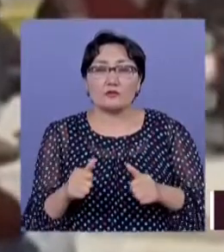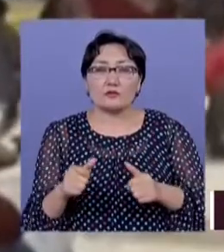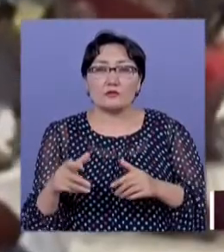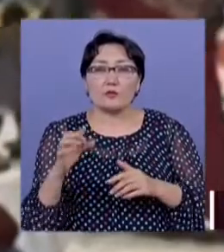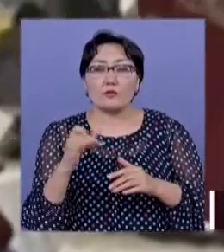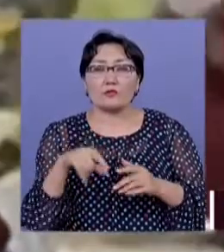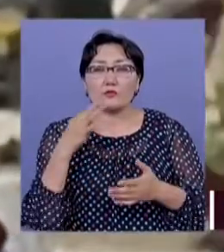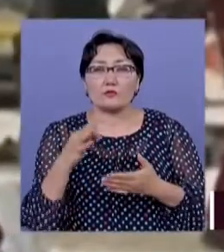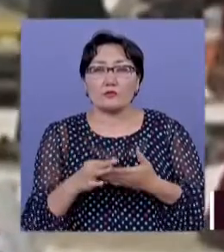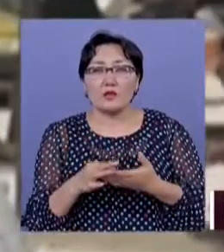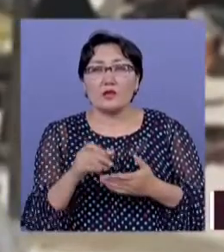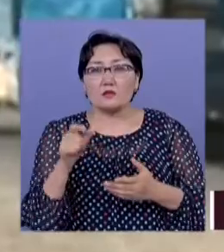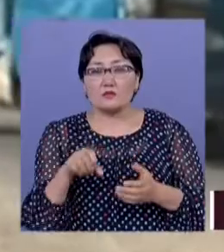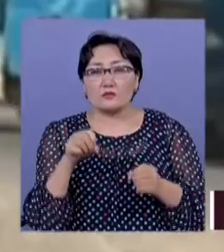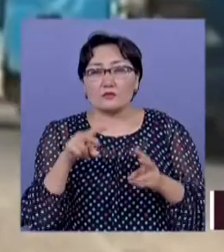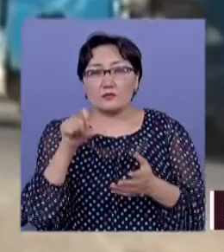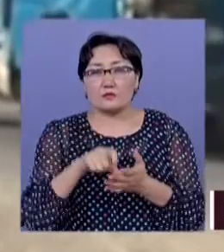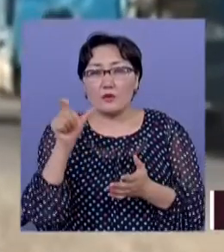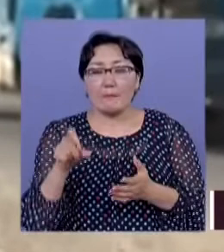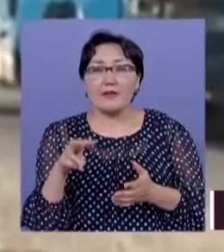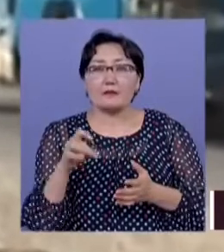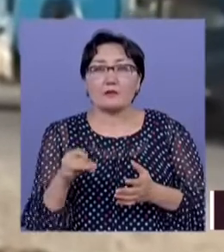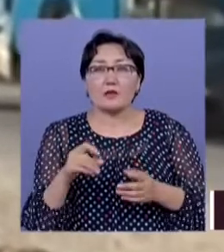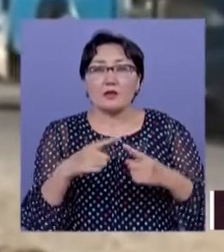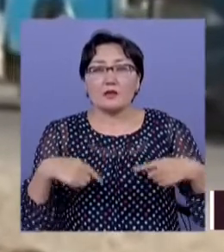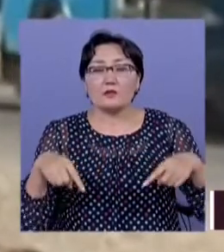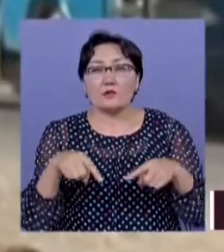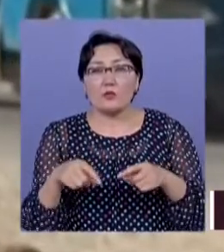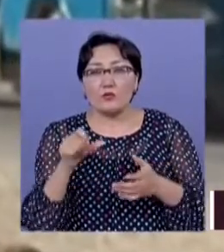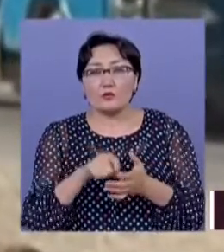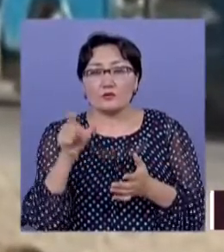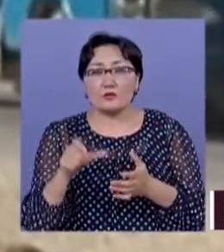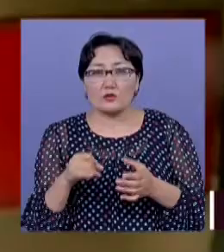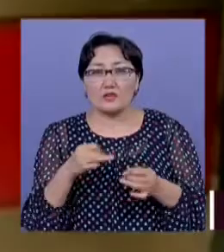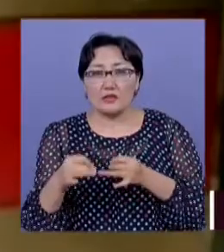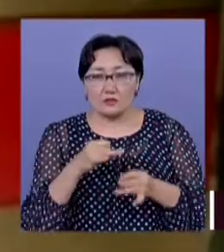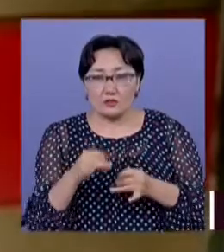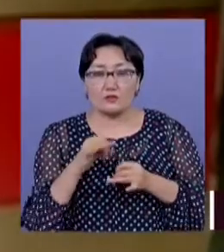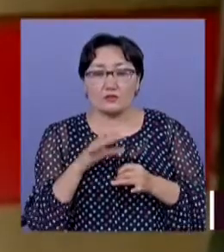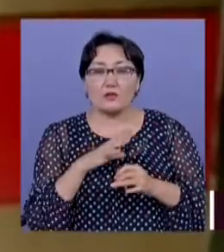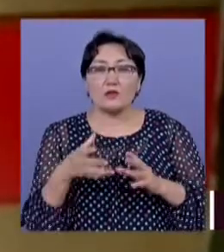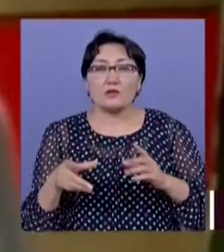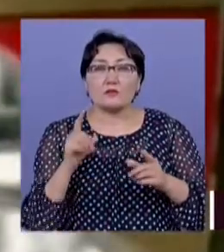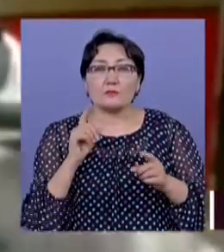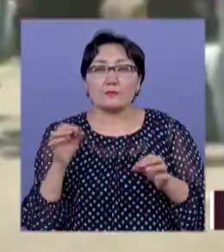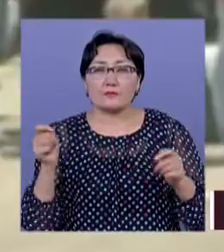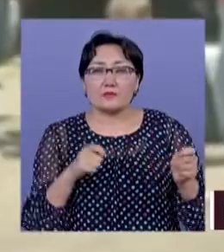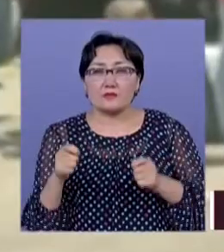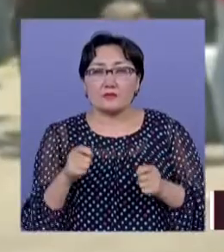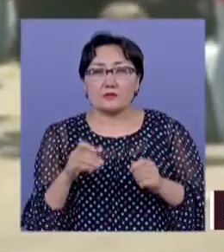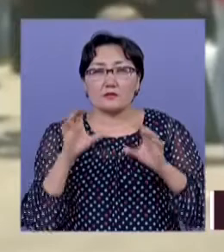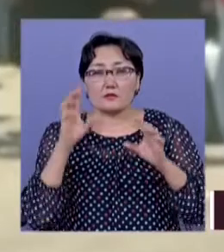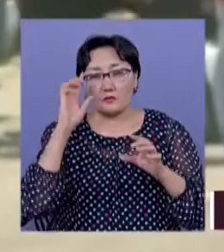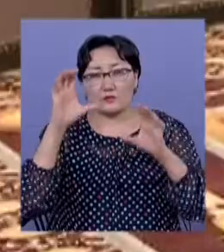бас хатшысының арнайы өкілі Гейр Педерсеннің кеңсесі өкілдерімен бірге консультация жүргізді. Женевада